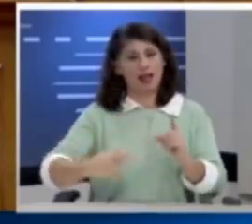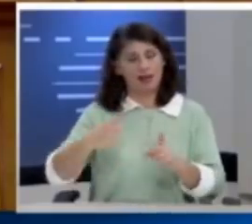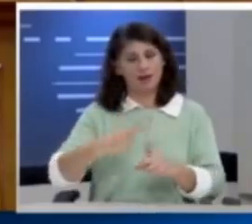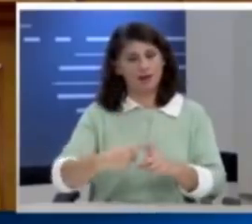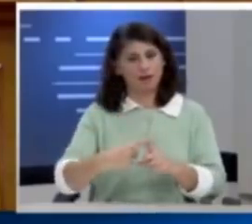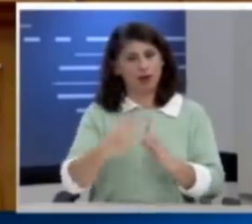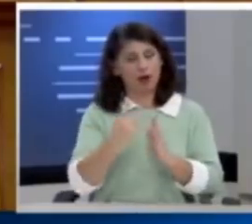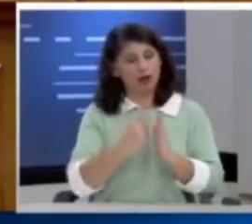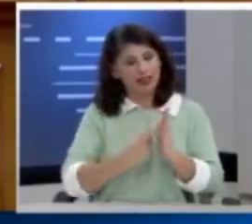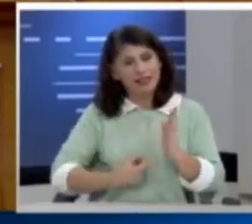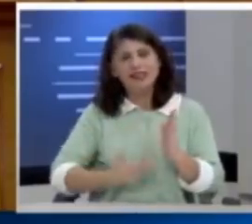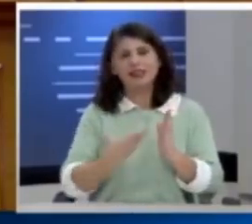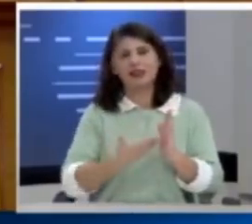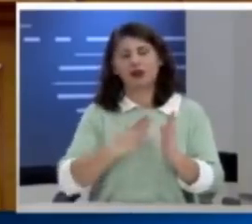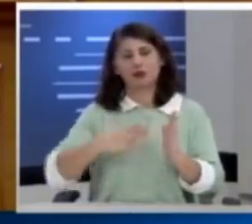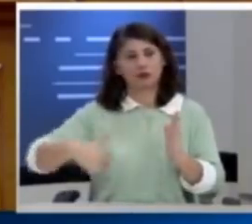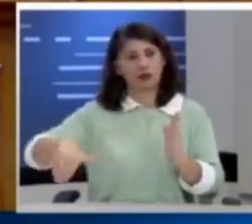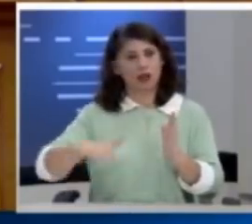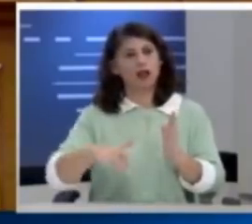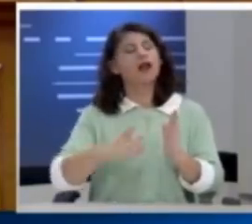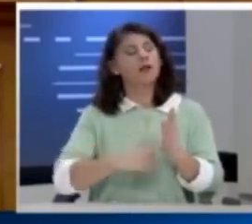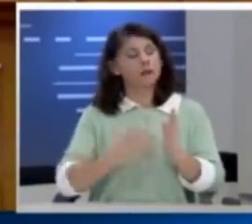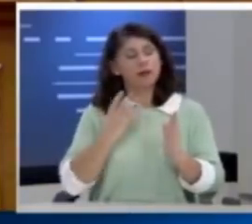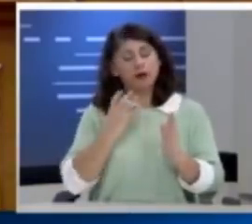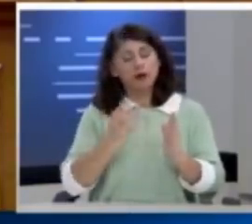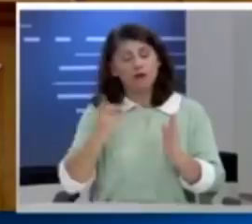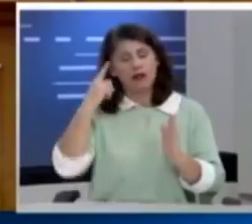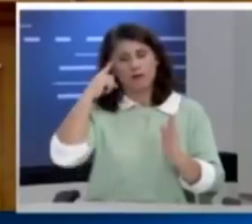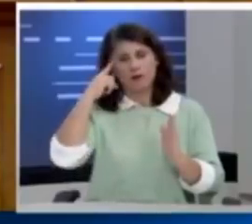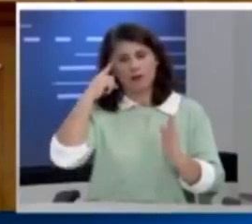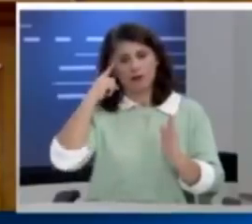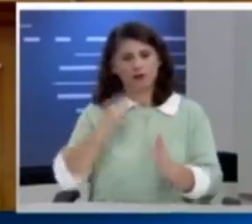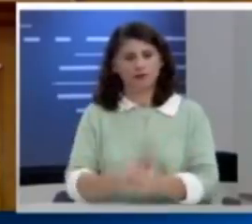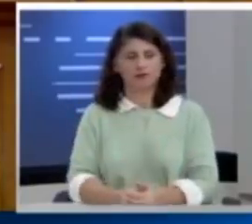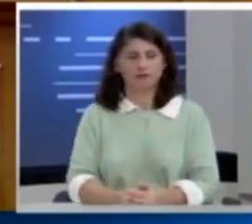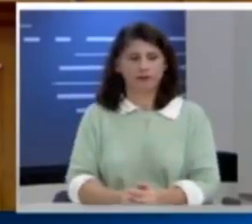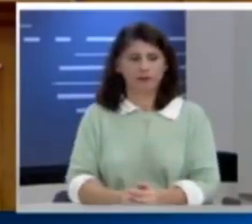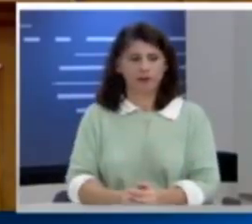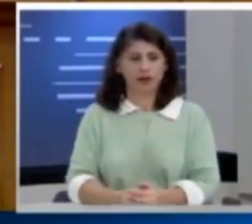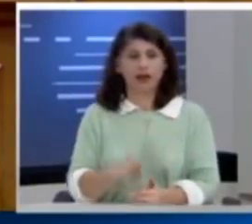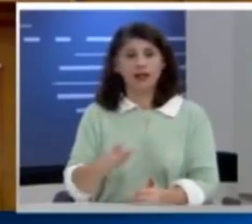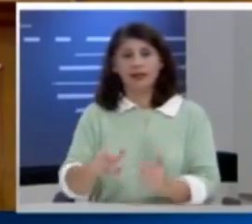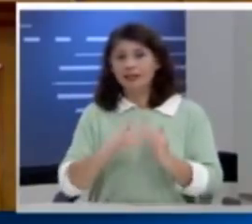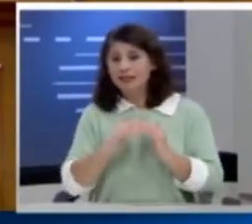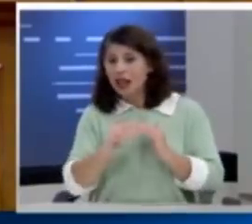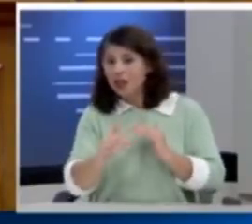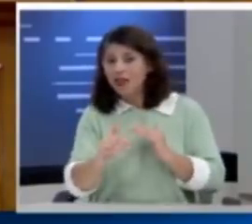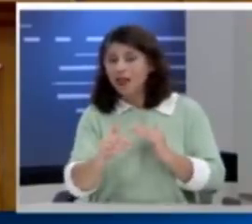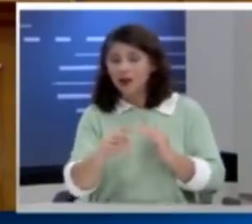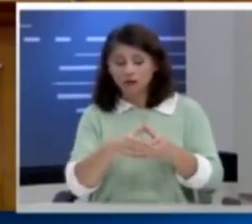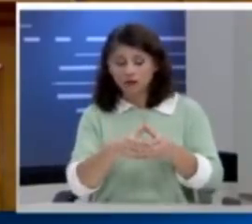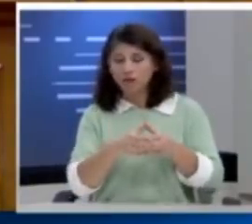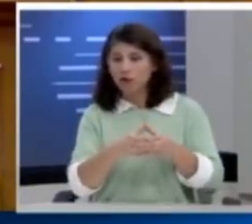επιπλέον κριτήριο για το λαό που πρέπει να το πάρει σοβαρά υπόψη του. Και είναι σταθερό το